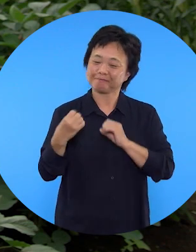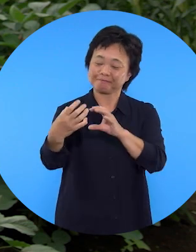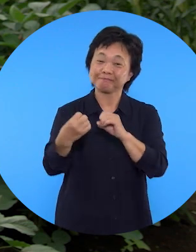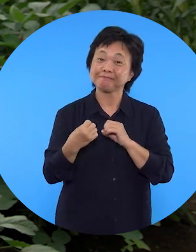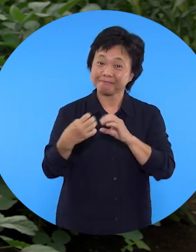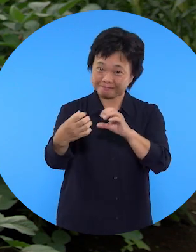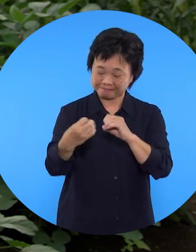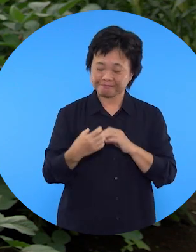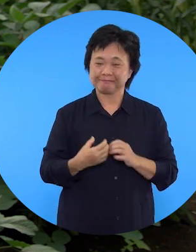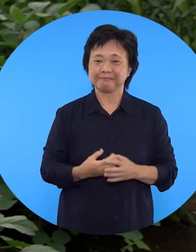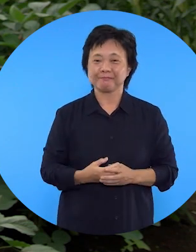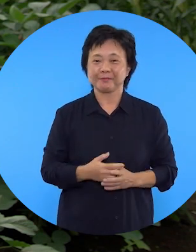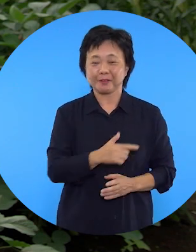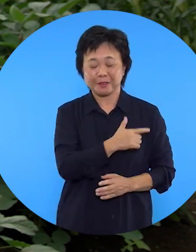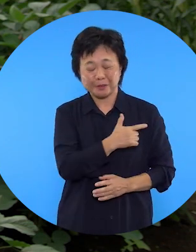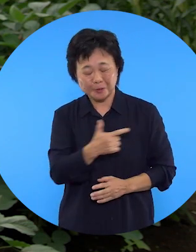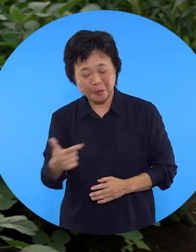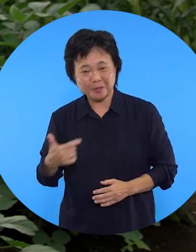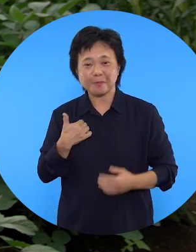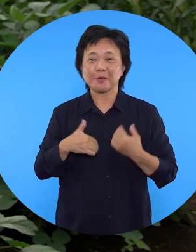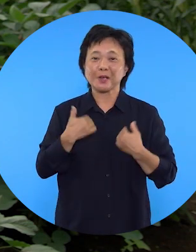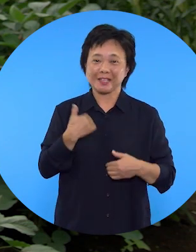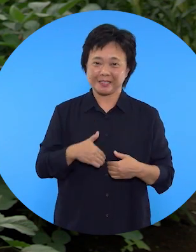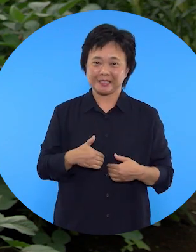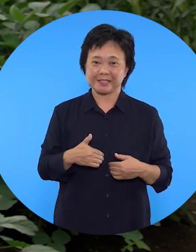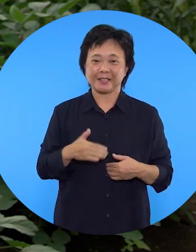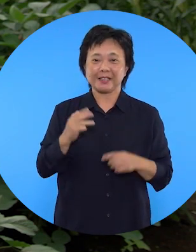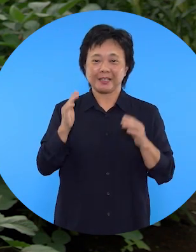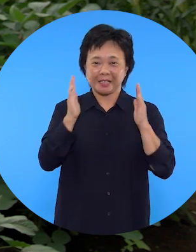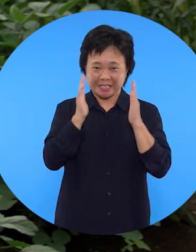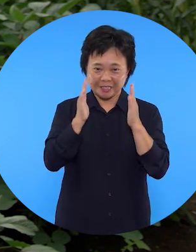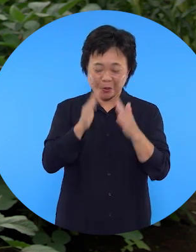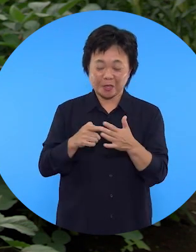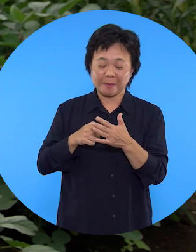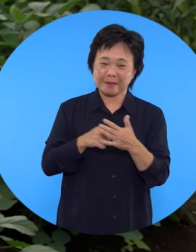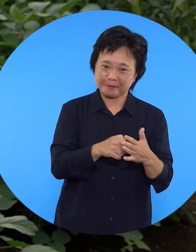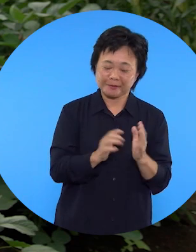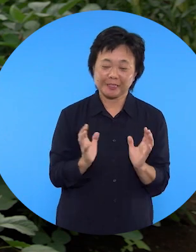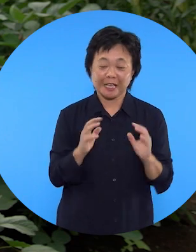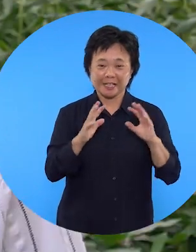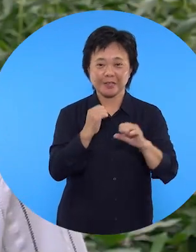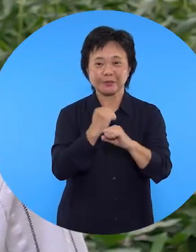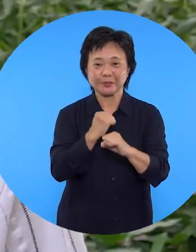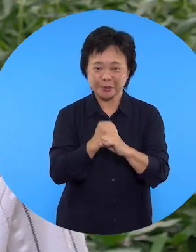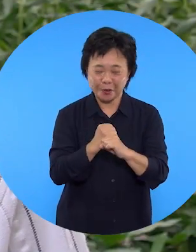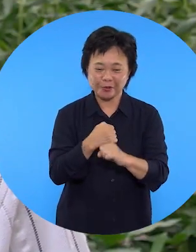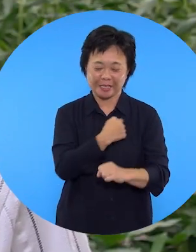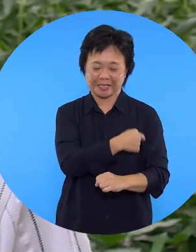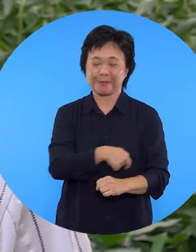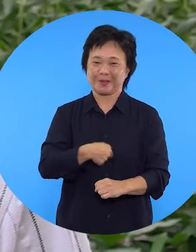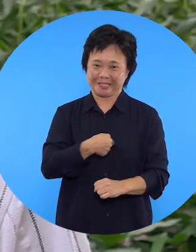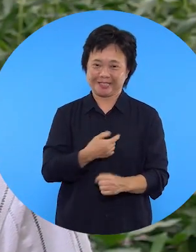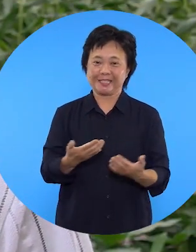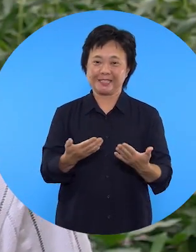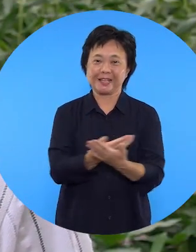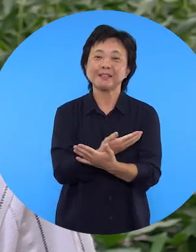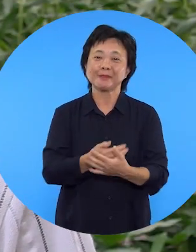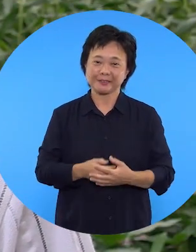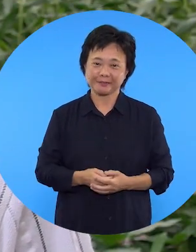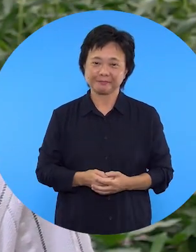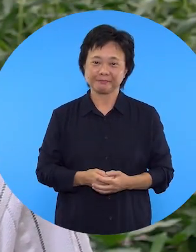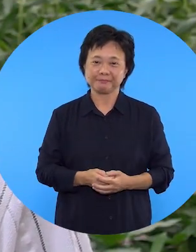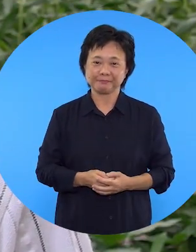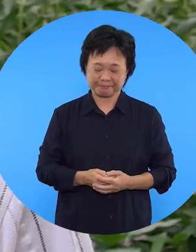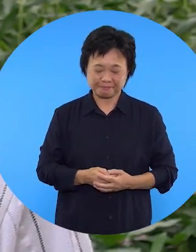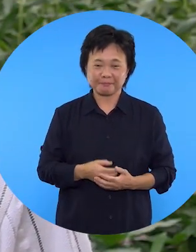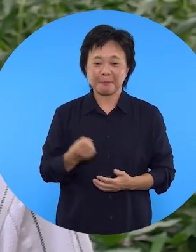頂いたりすると励みになってまた一生懸命作っておいしい野菜をつくろうといういう気持ちになりますんでね